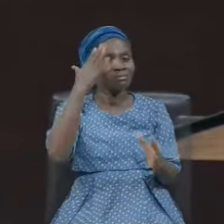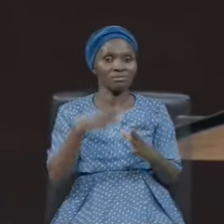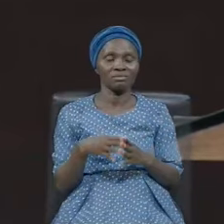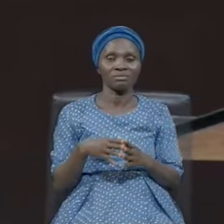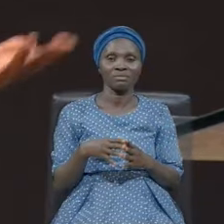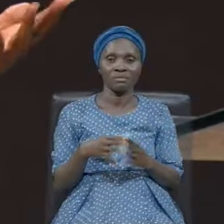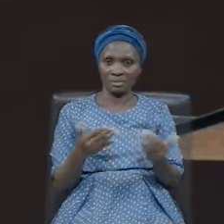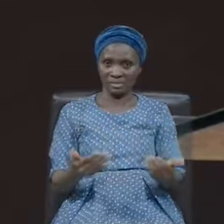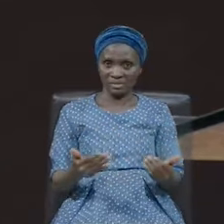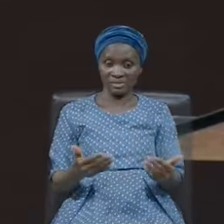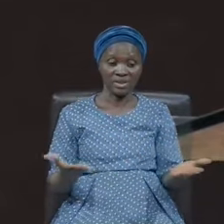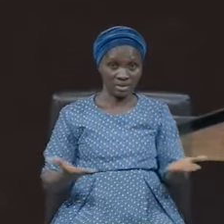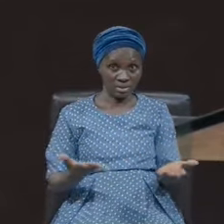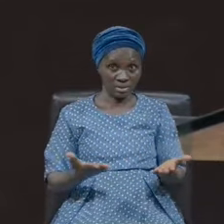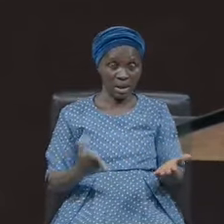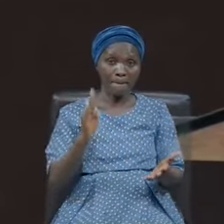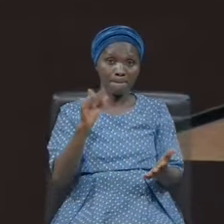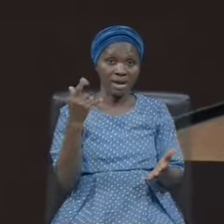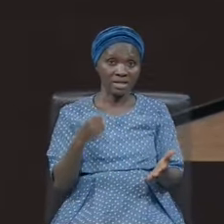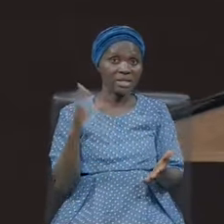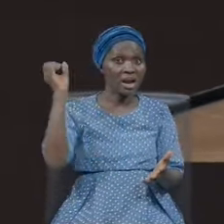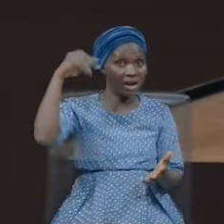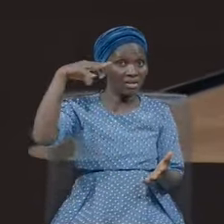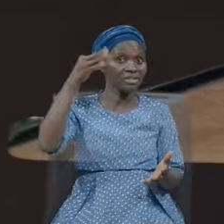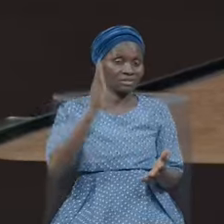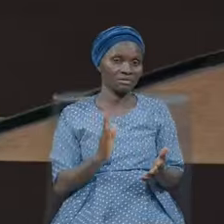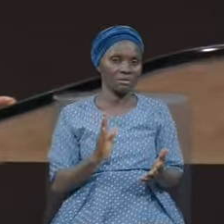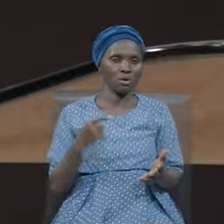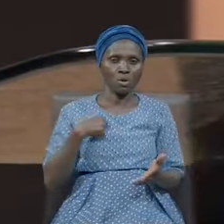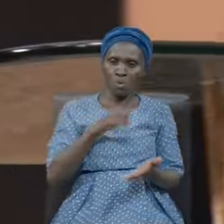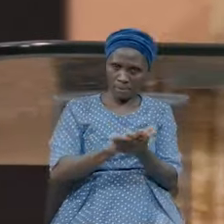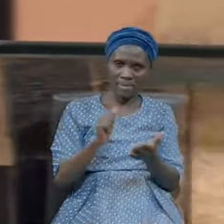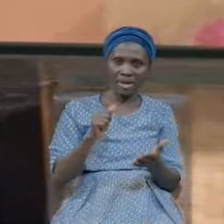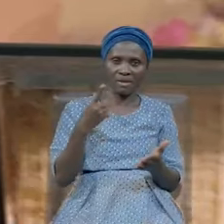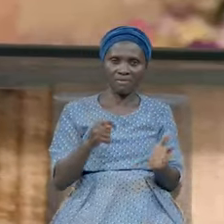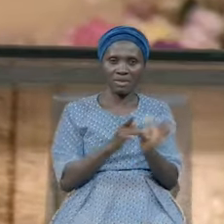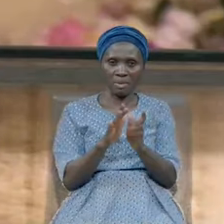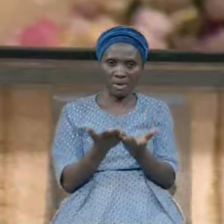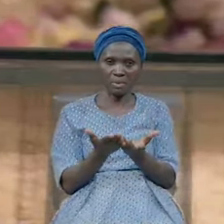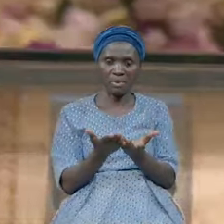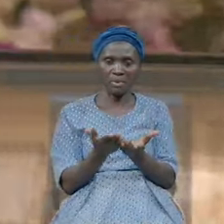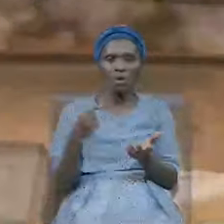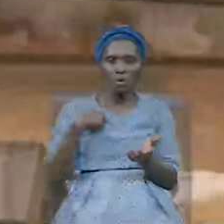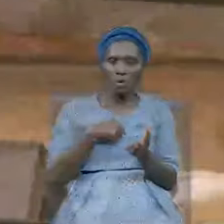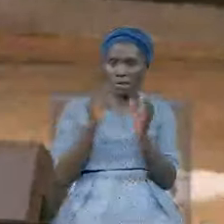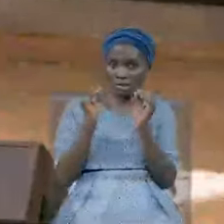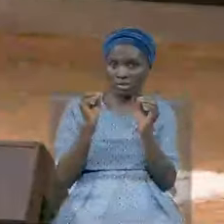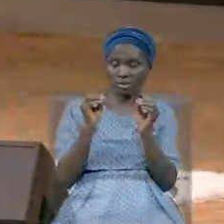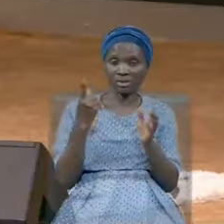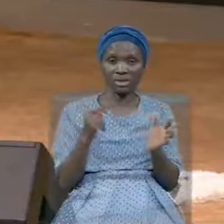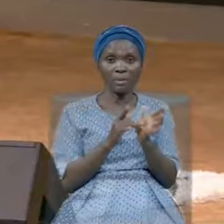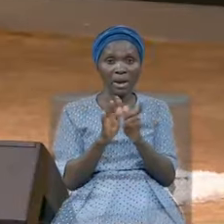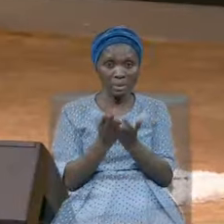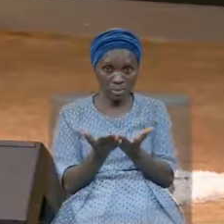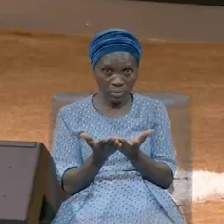ici, par la grâce de Dieu, nous croyons à la Bible, nous enseignons la